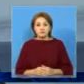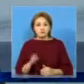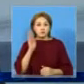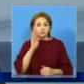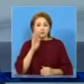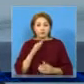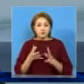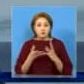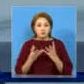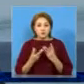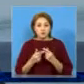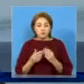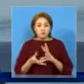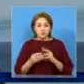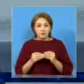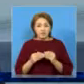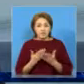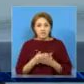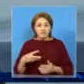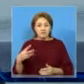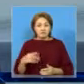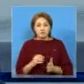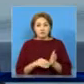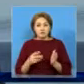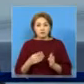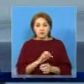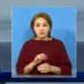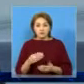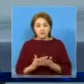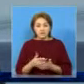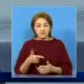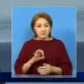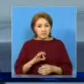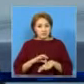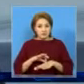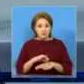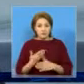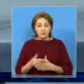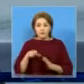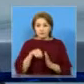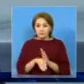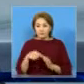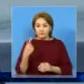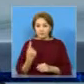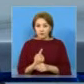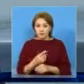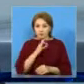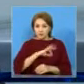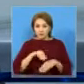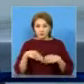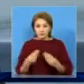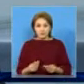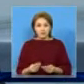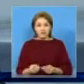сомасы 542,7 миллион теңге екі газбен жабдықтау іске асырылуда. Оның ішінде біреуі пайдалана берілді.